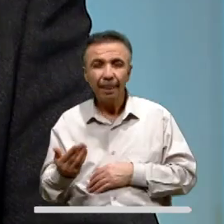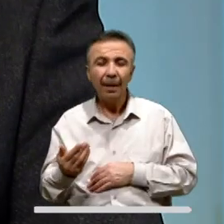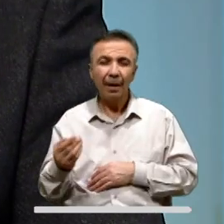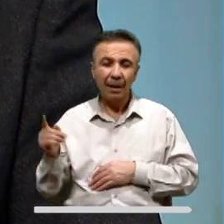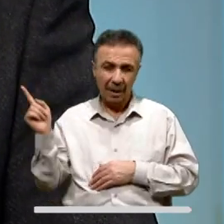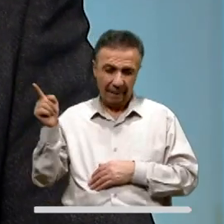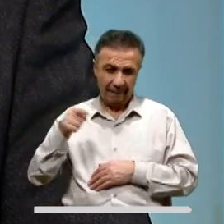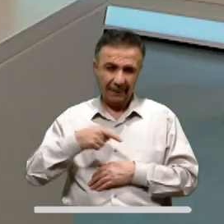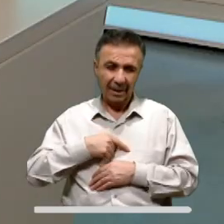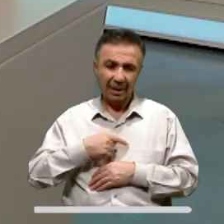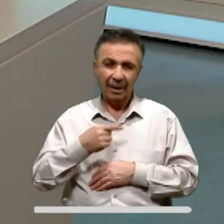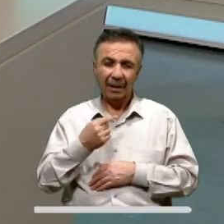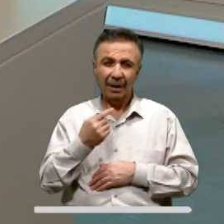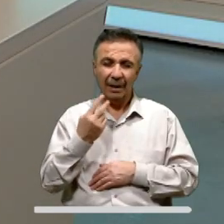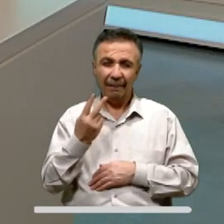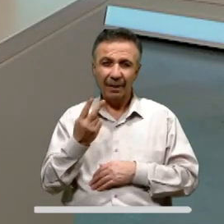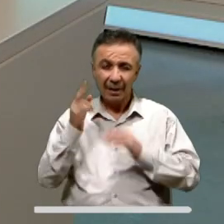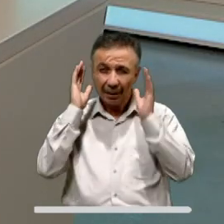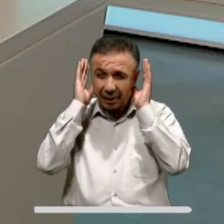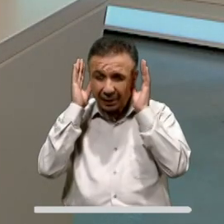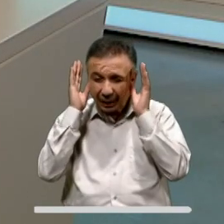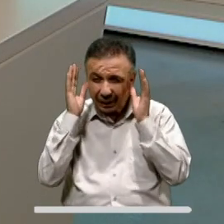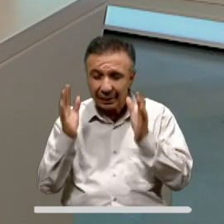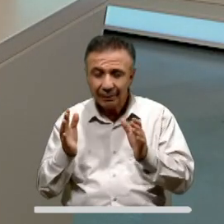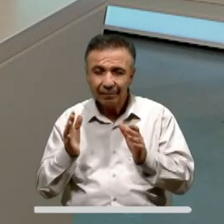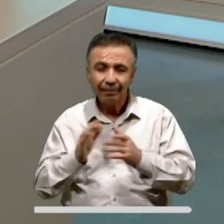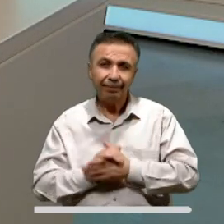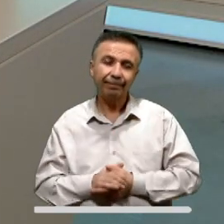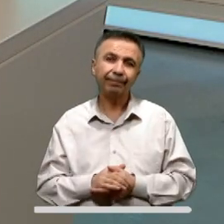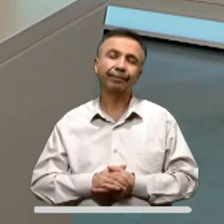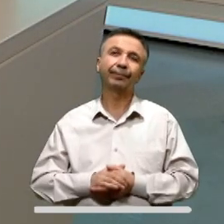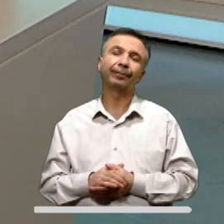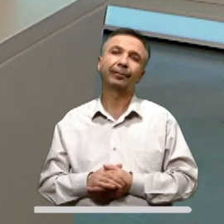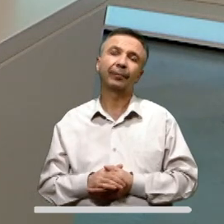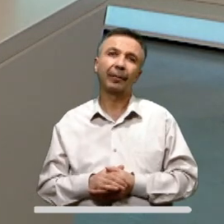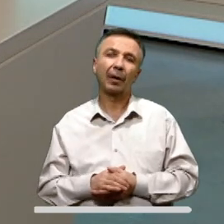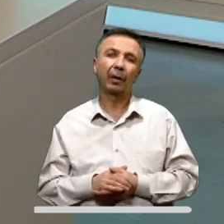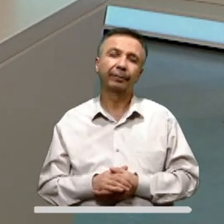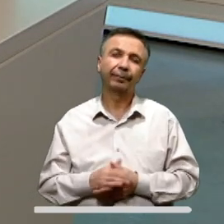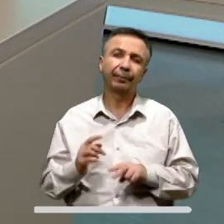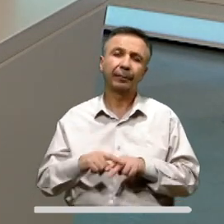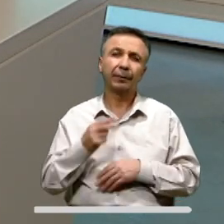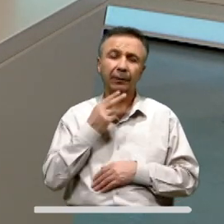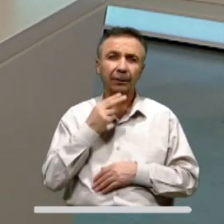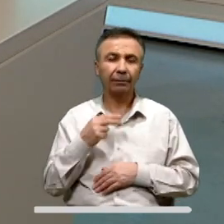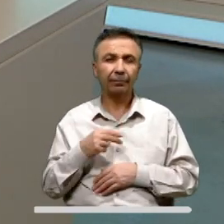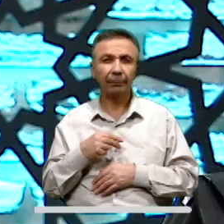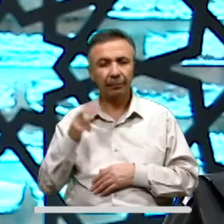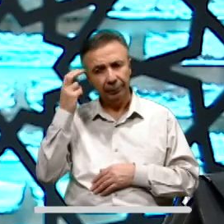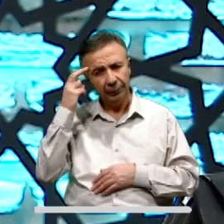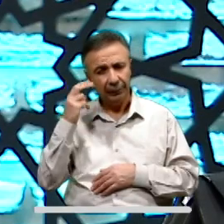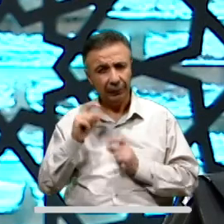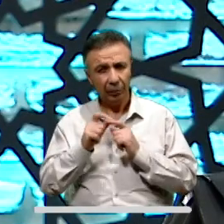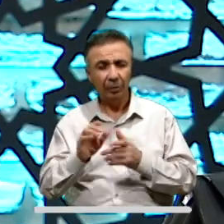ekleyip kılabilir. Eyvallah hocam. Teşekkür ederiz. Aslında söyledik ama Adile Hanım Manisa'dan selamlar demiş.